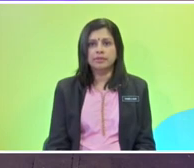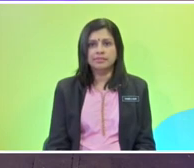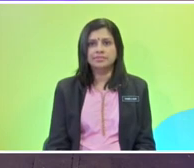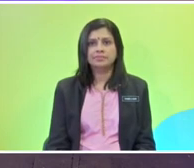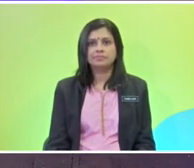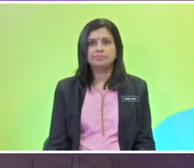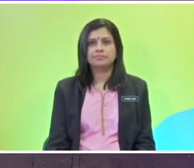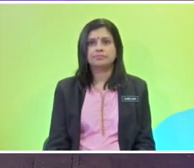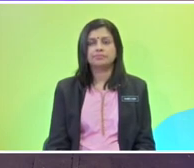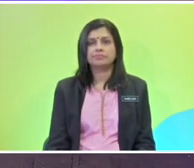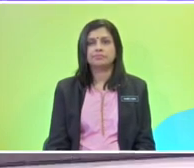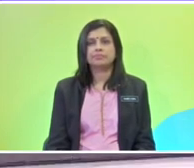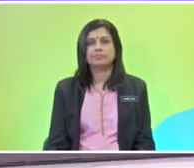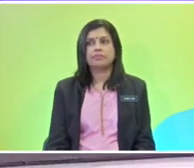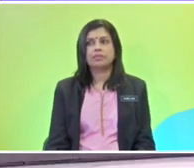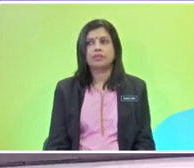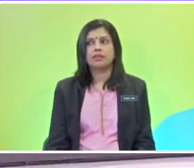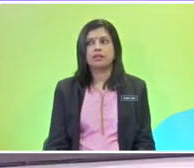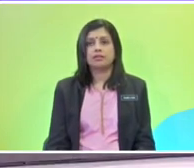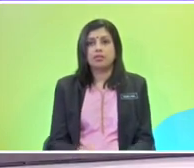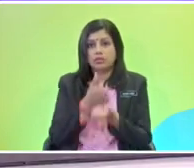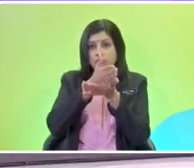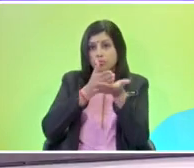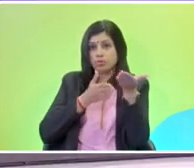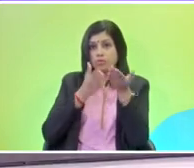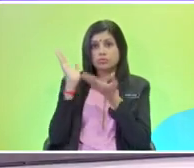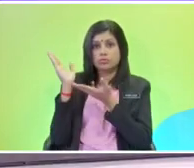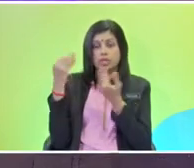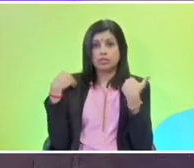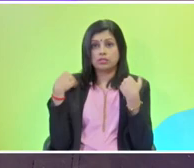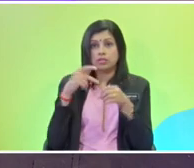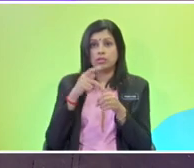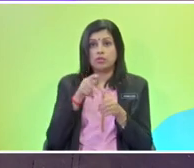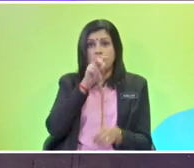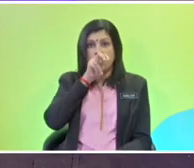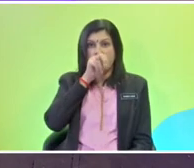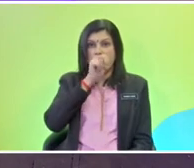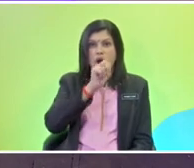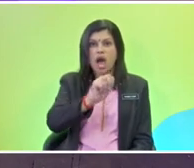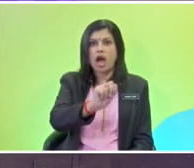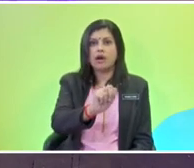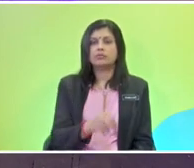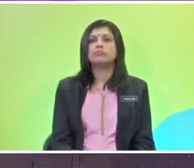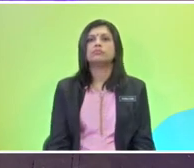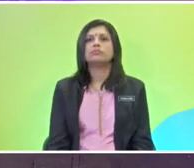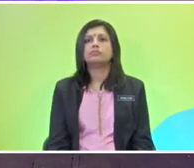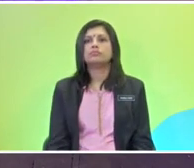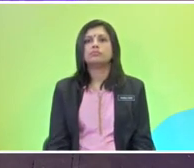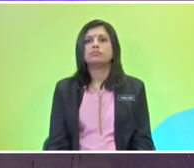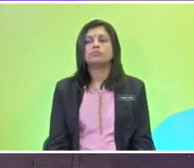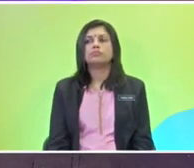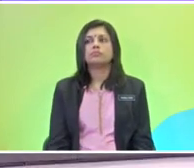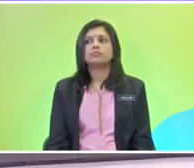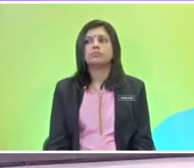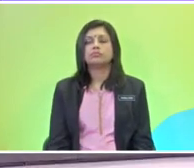Ada. Kita belah ni keluar naga tak dia rasanya? Takutnya kalau belah keluar naga, itu telur naga ke cikgu? Bukan.